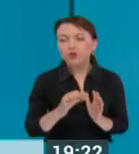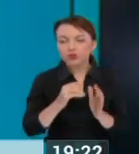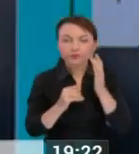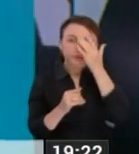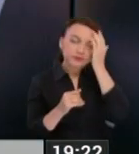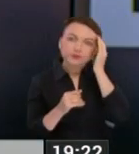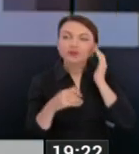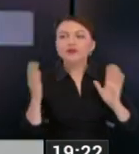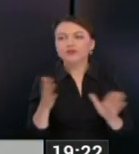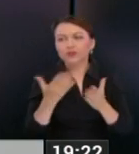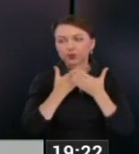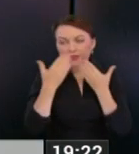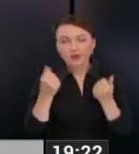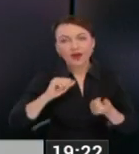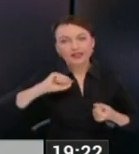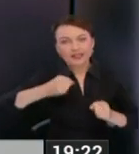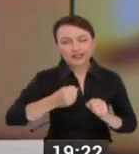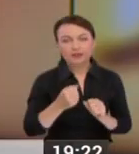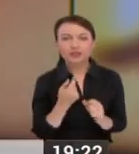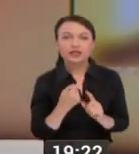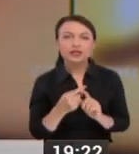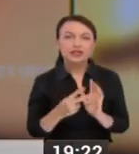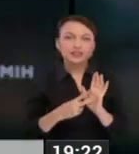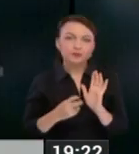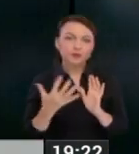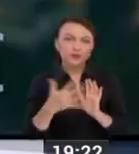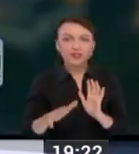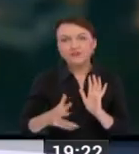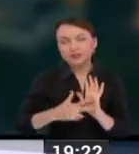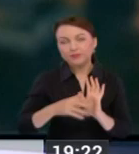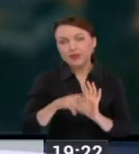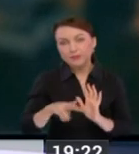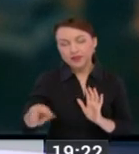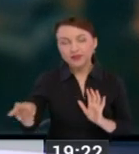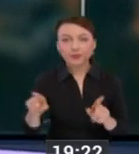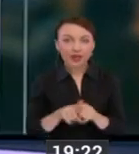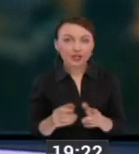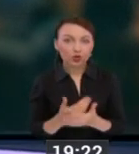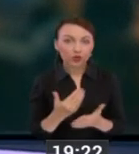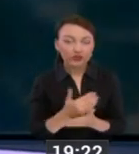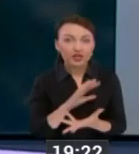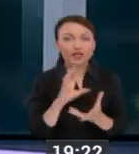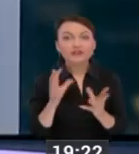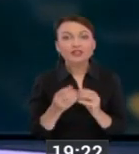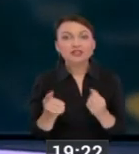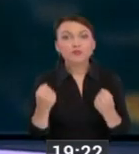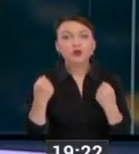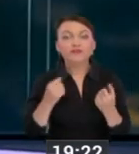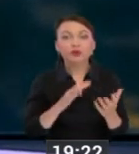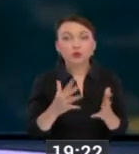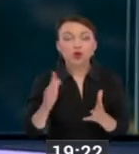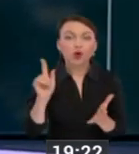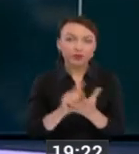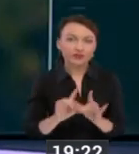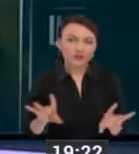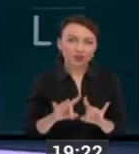нема, атмосферний тиск 758 міліметрів ртутного стовпчика. Такі новини. Усі анонсовані у випуску «Спортивні події» обов'язково